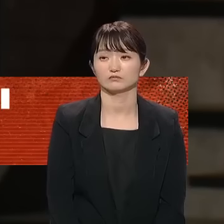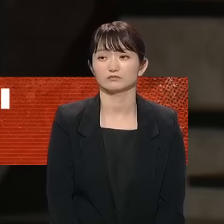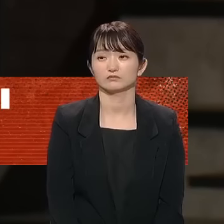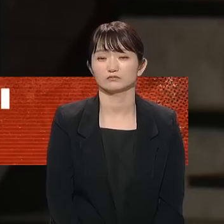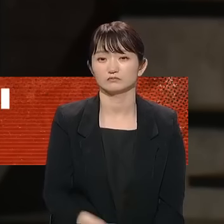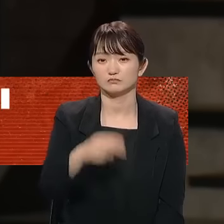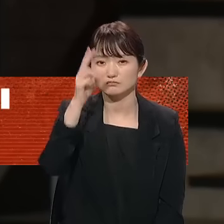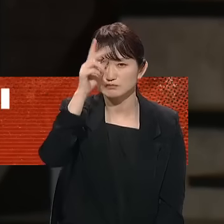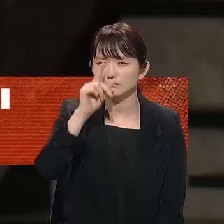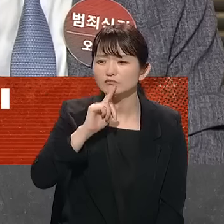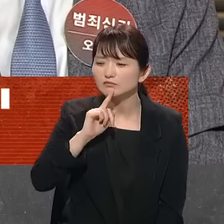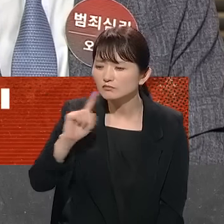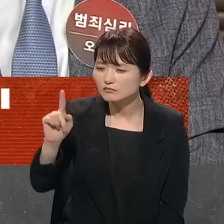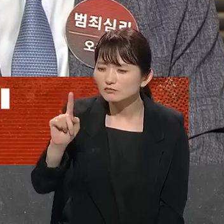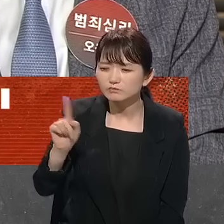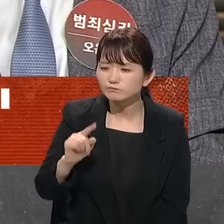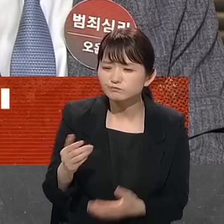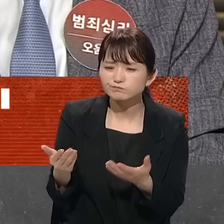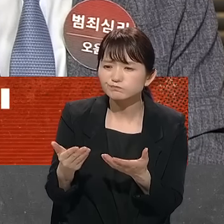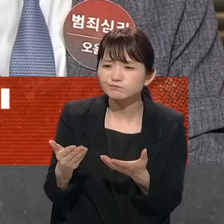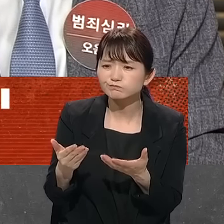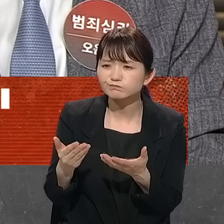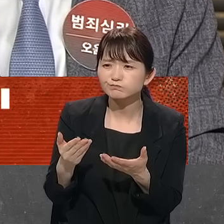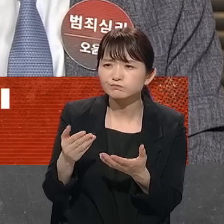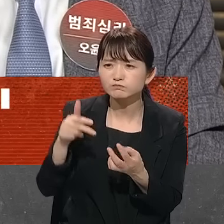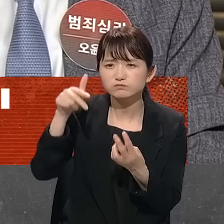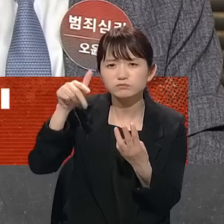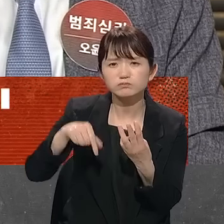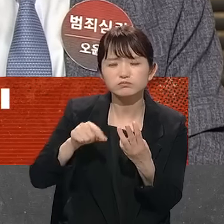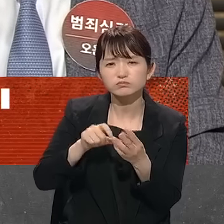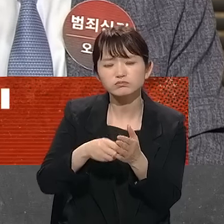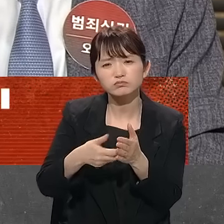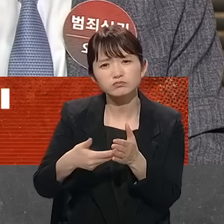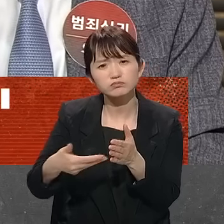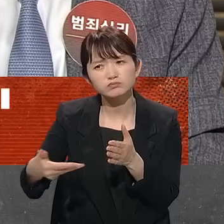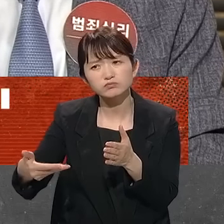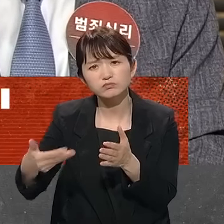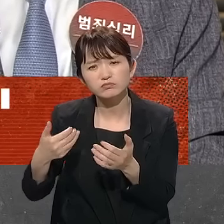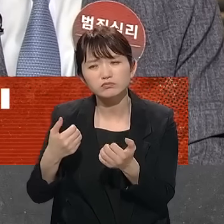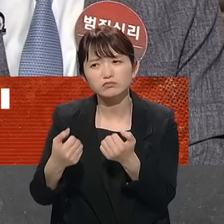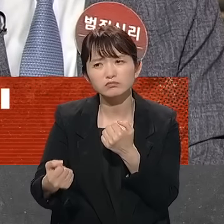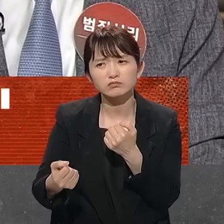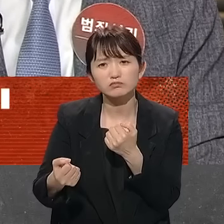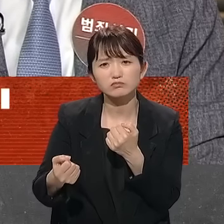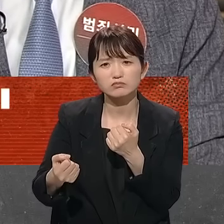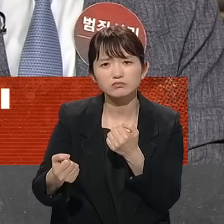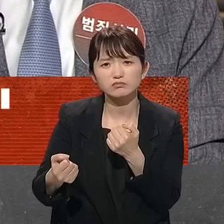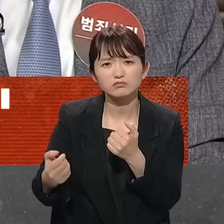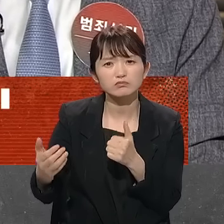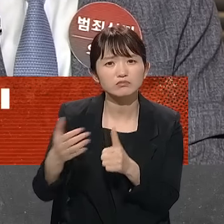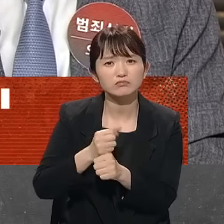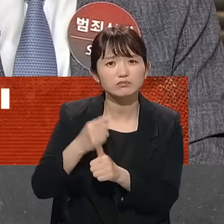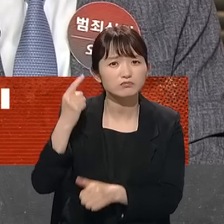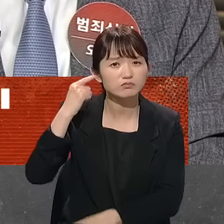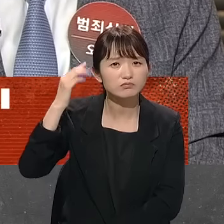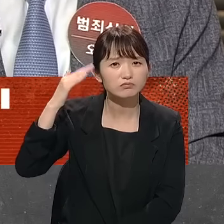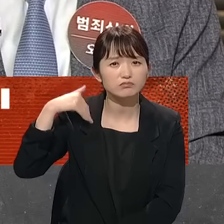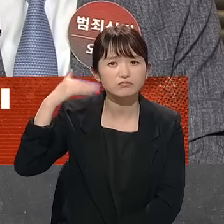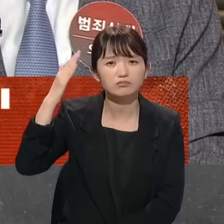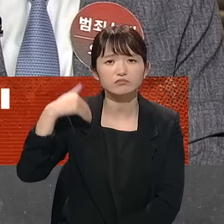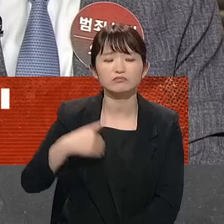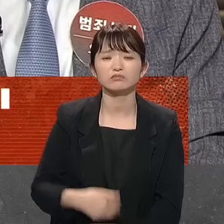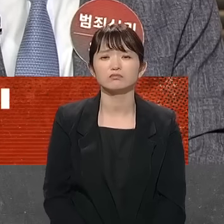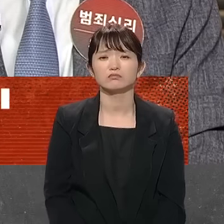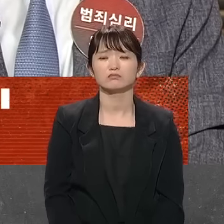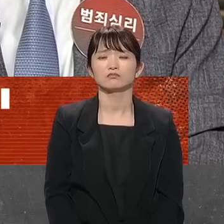경찰에 신고를 했는데 무슨 일인지 한 3주가 지났는데도 불구하고 뭐 잡혔다는 얘기가 전혀 들리지 않고 있다는